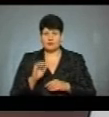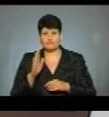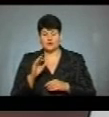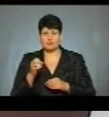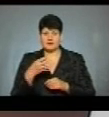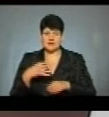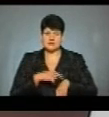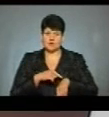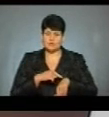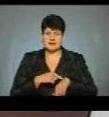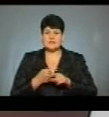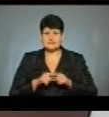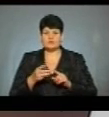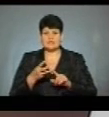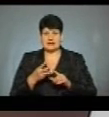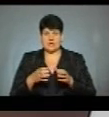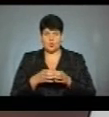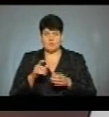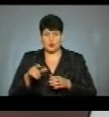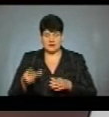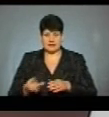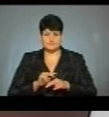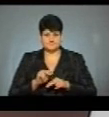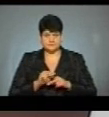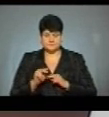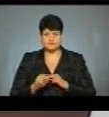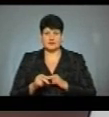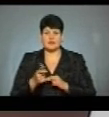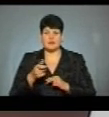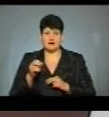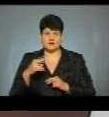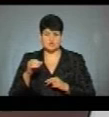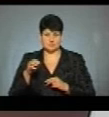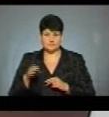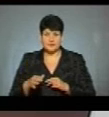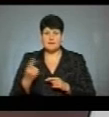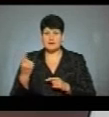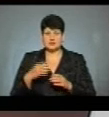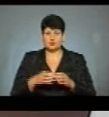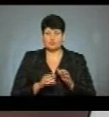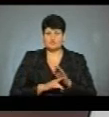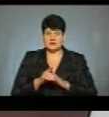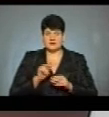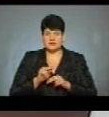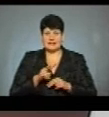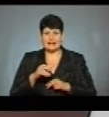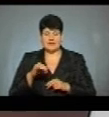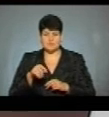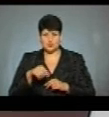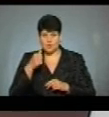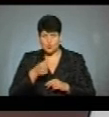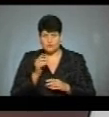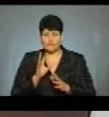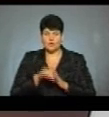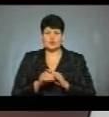о 15-й годині. Це буде третя група людей, яку просвітяни навчатимуть гаджетознавства. Першу групу почали навчати у липні цього року, до неї